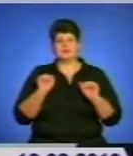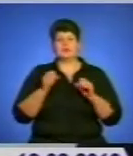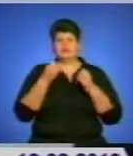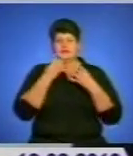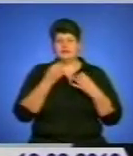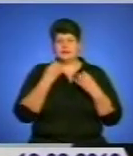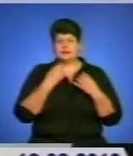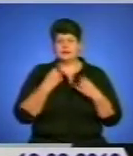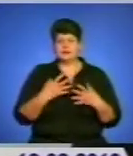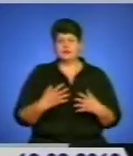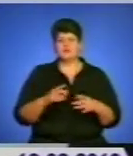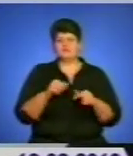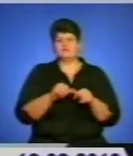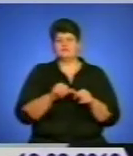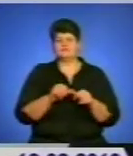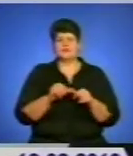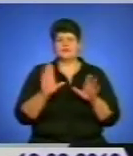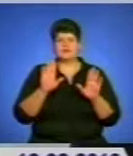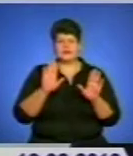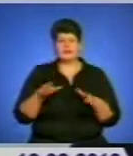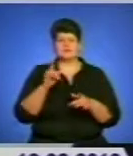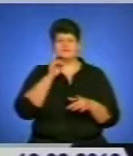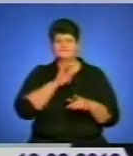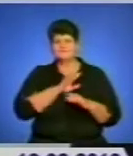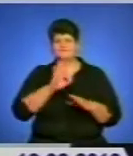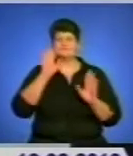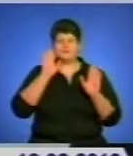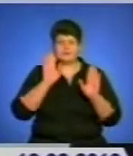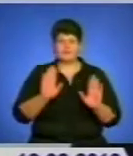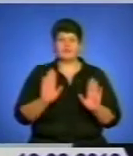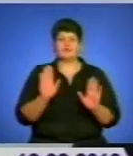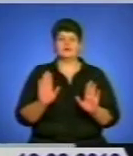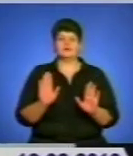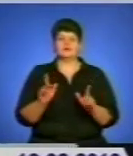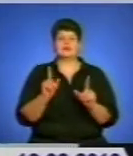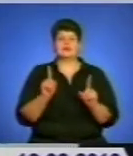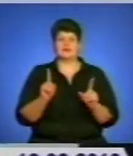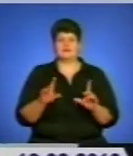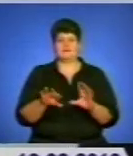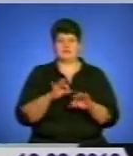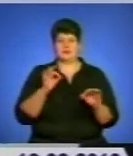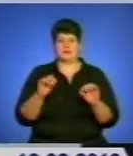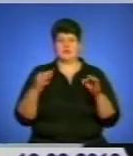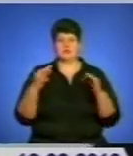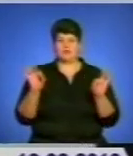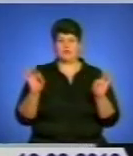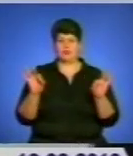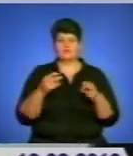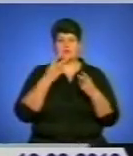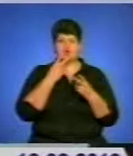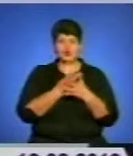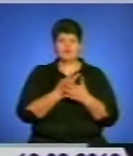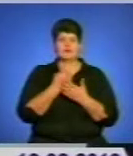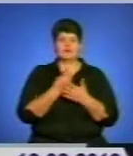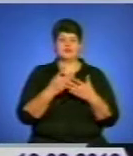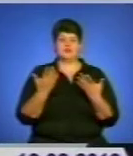виставки аграрної, і інших незручностей. Вибрали дату таку, як вибрала «Свобода». На сьогодні, якщо ви дивилися на